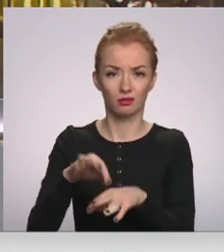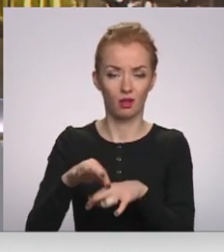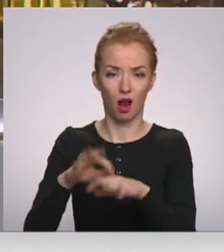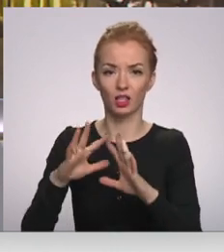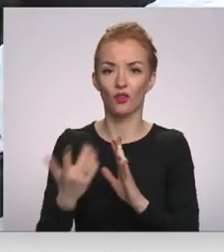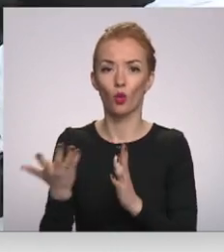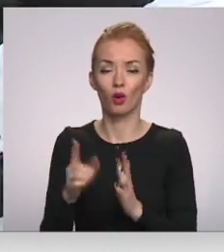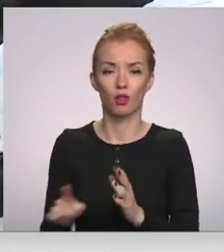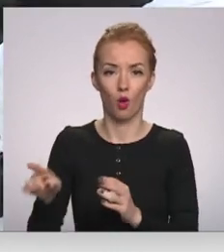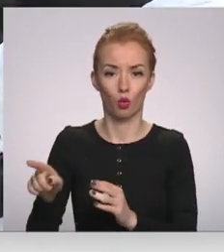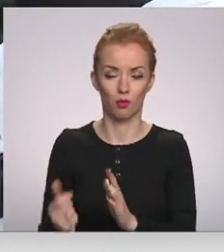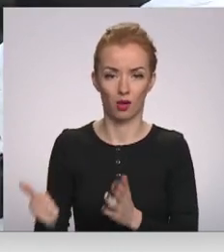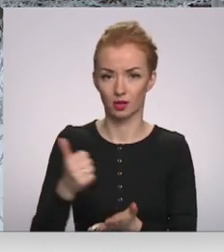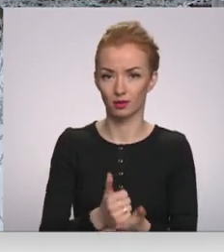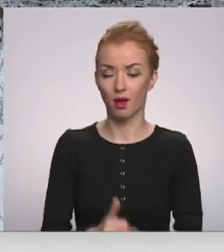būtu.